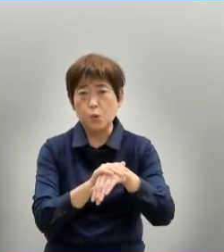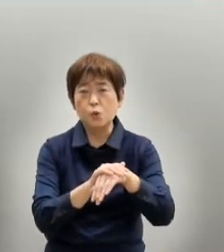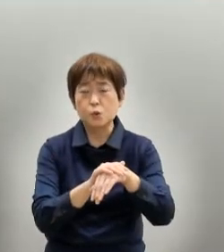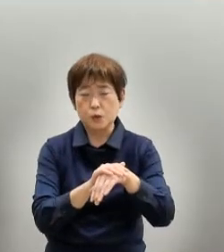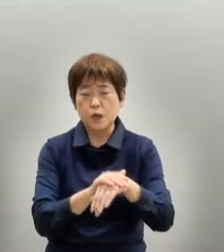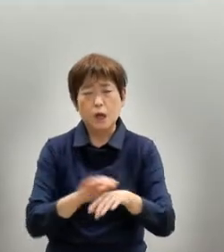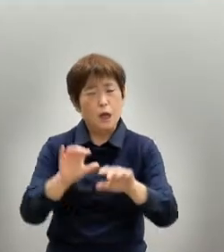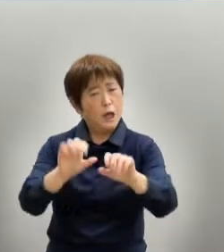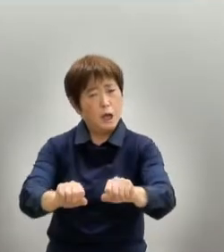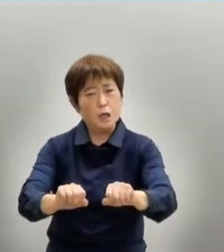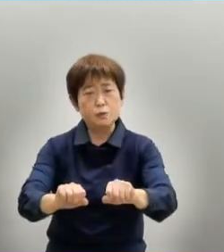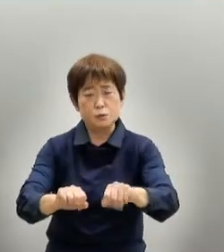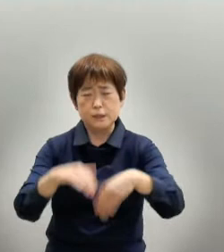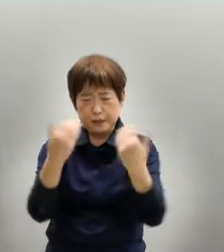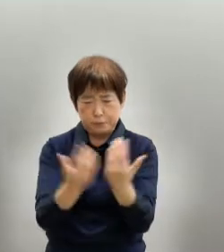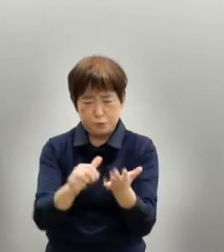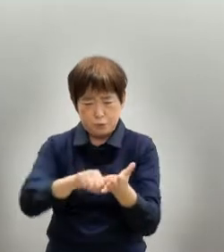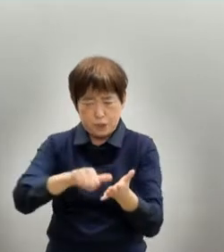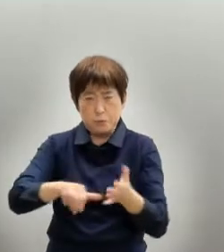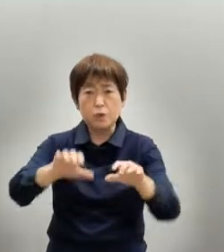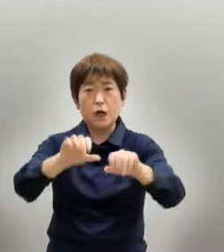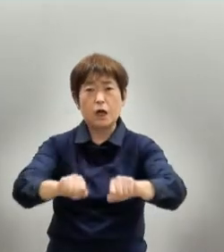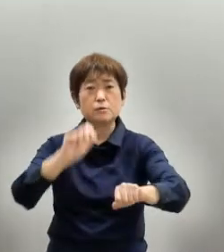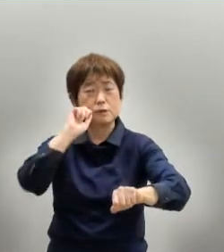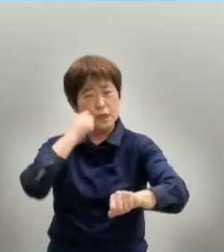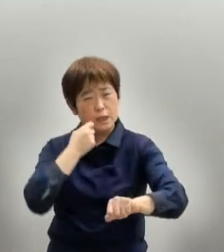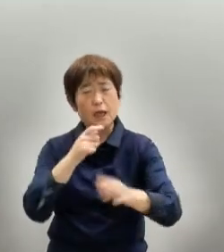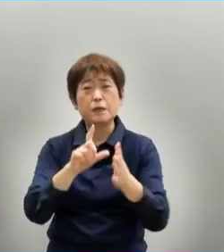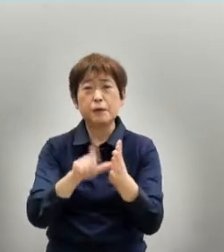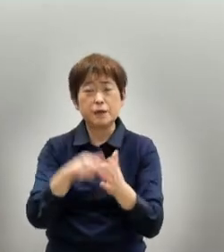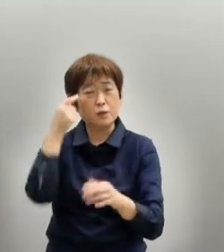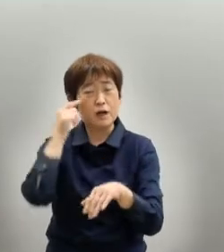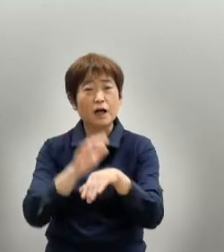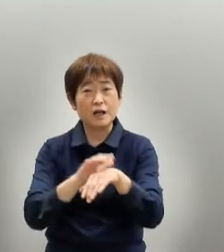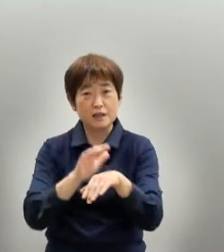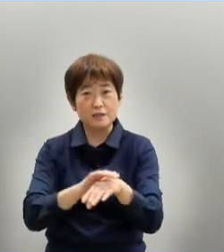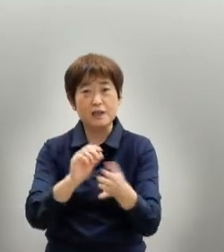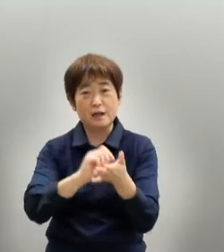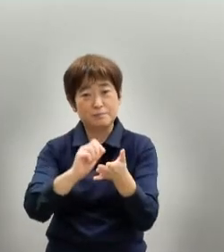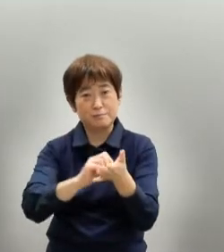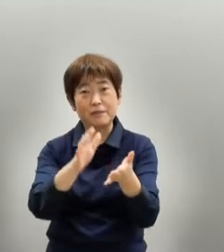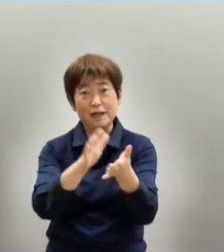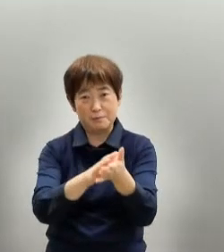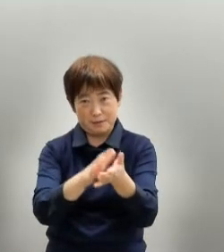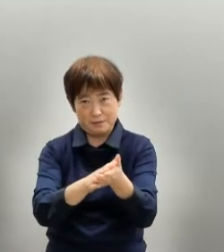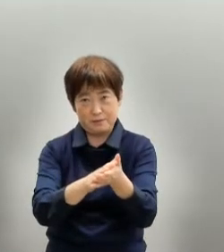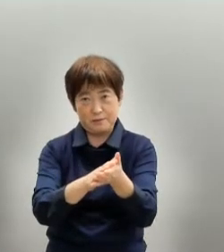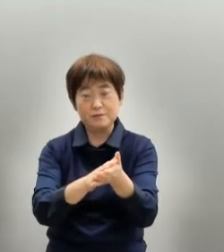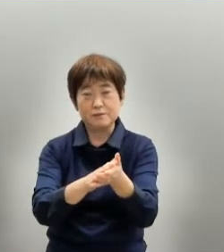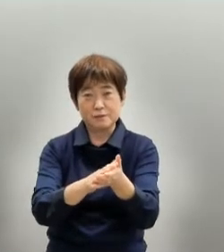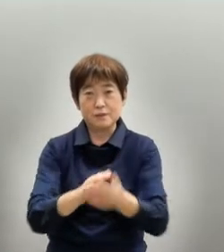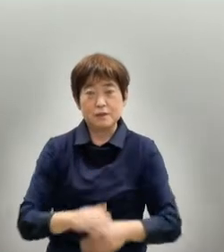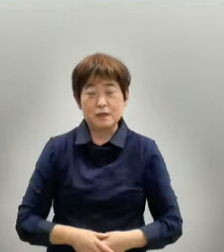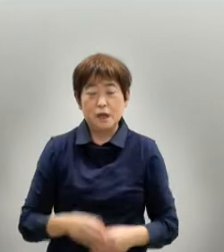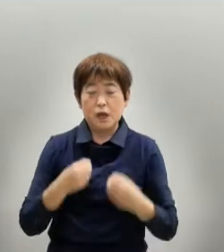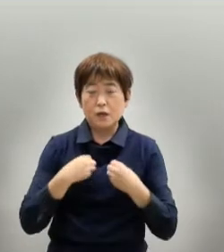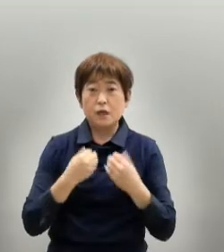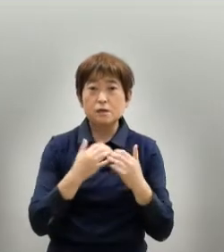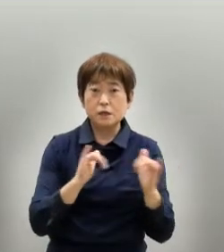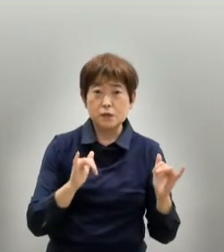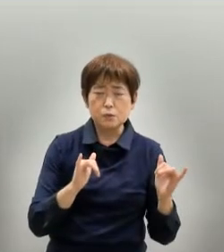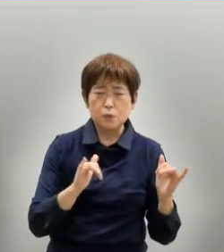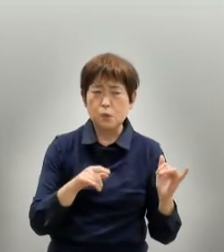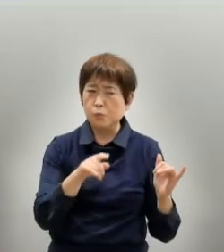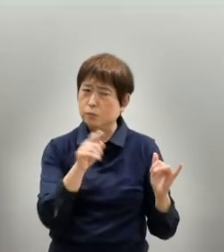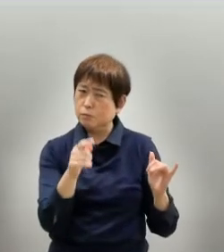を把握できない場合の考え方でございます。で、そういうような場合ですけれども、感染者